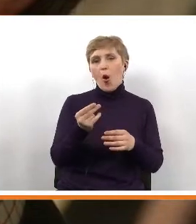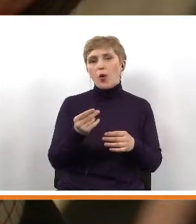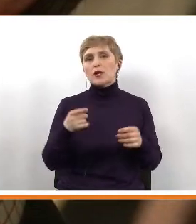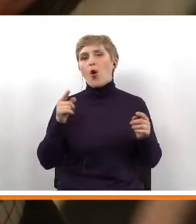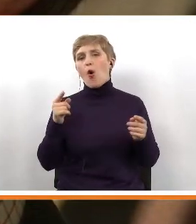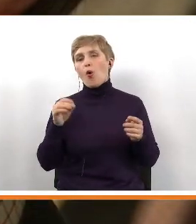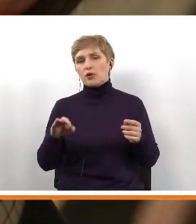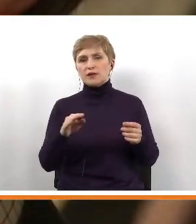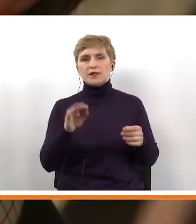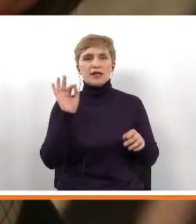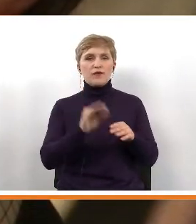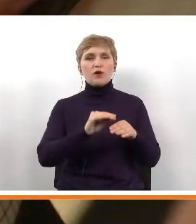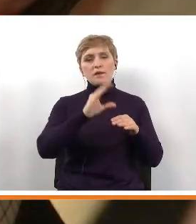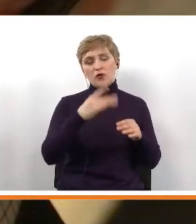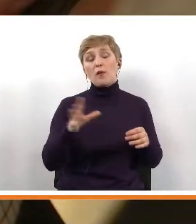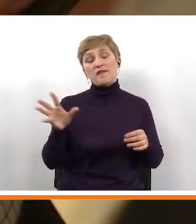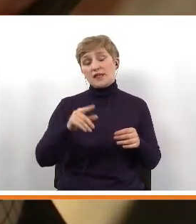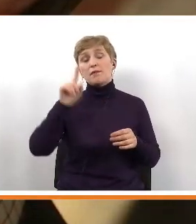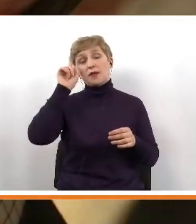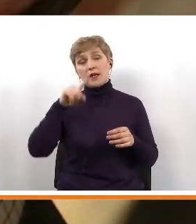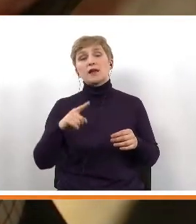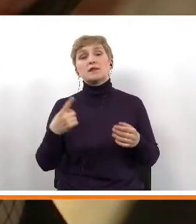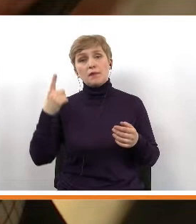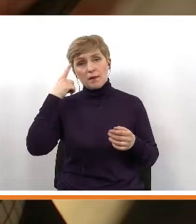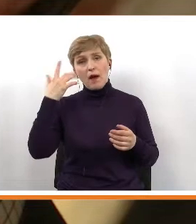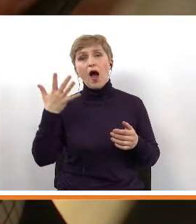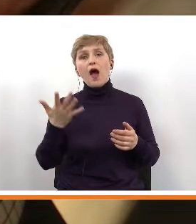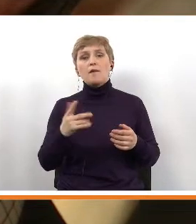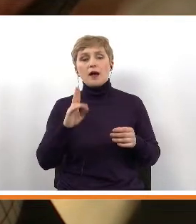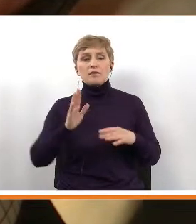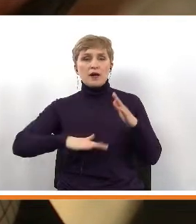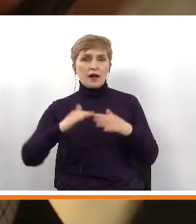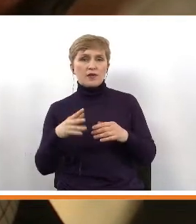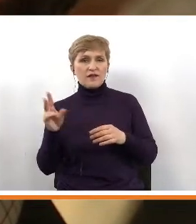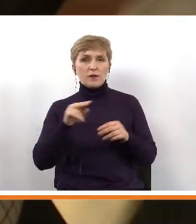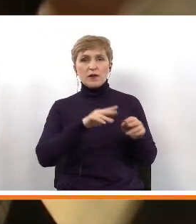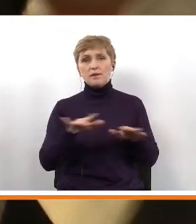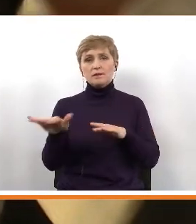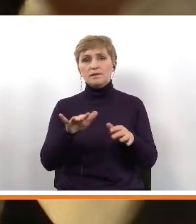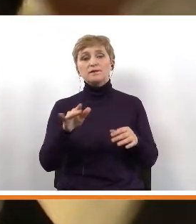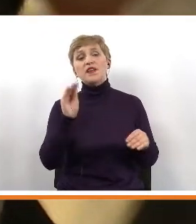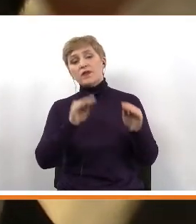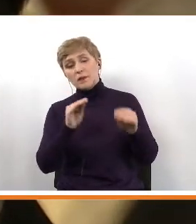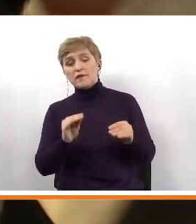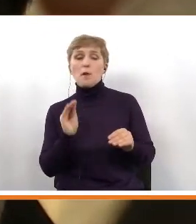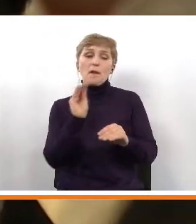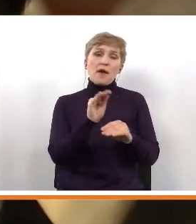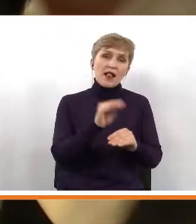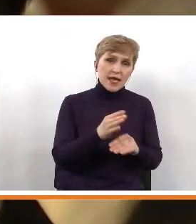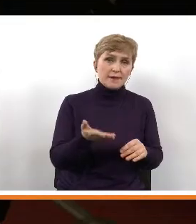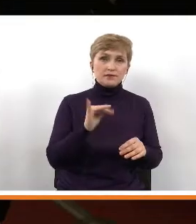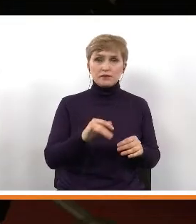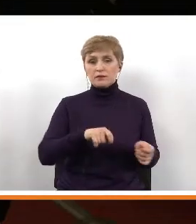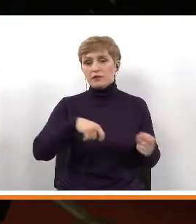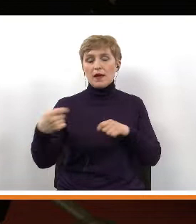Однако мы все прекрасно тоже, как практики, с вами понимаем, что за всеми этими процессами и формирование, и пополнение, и